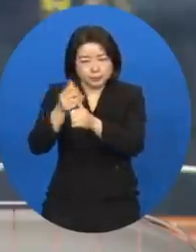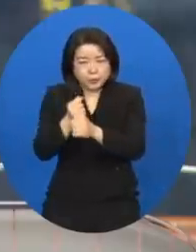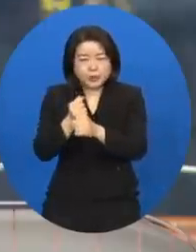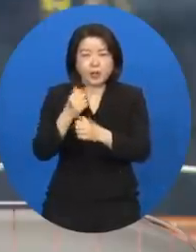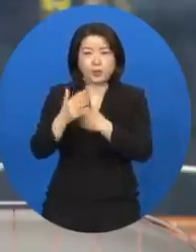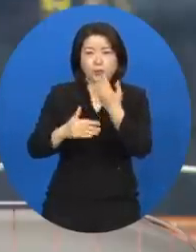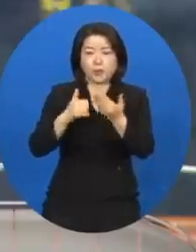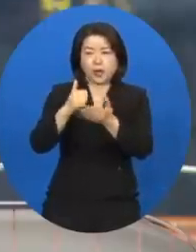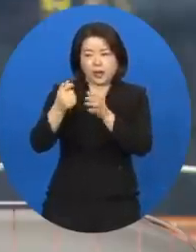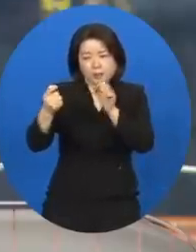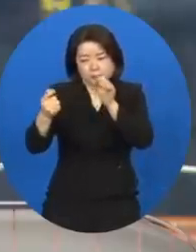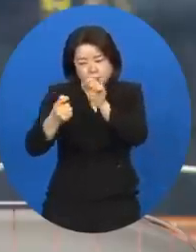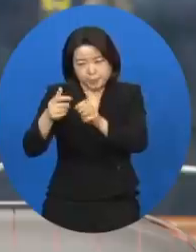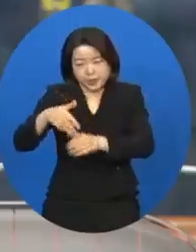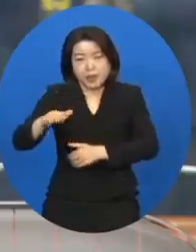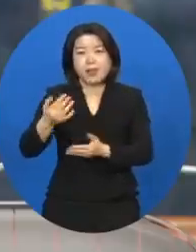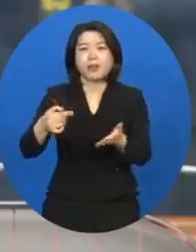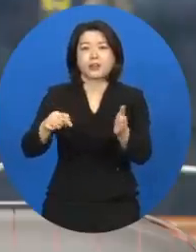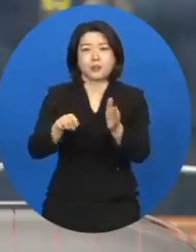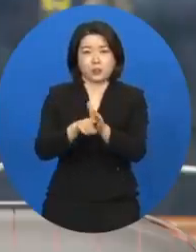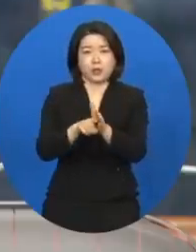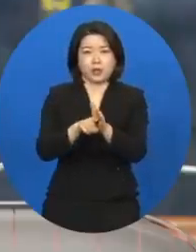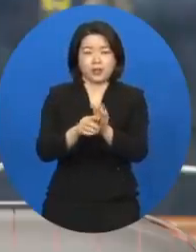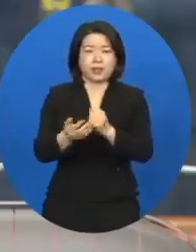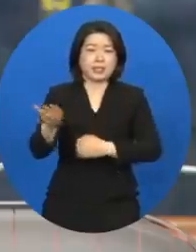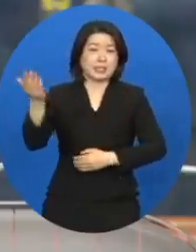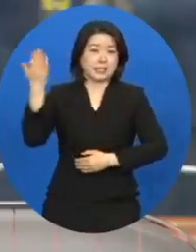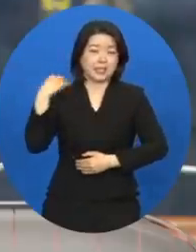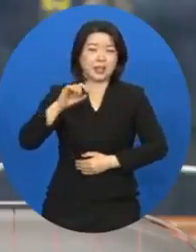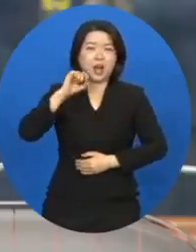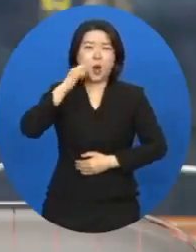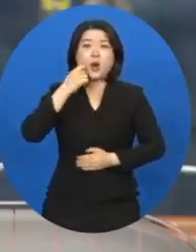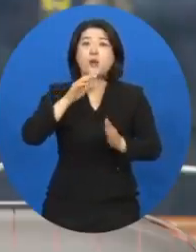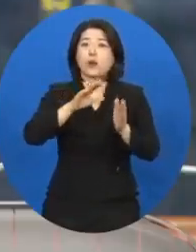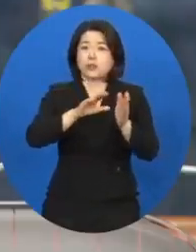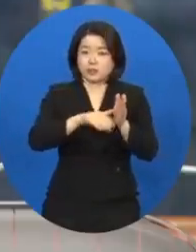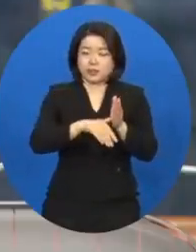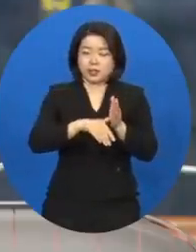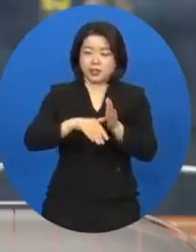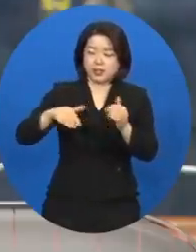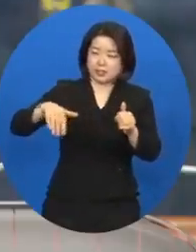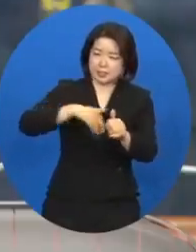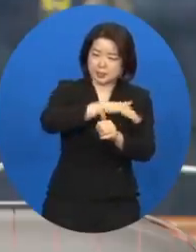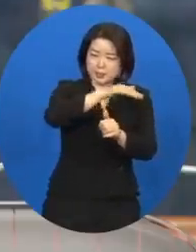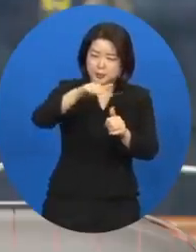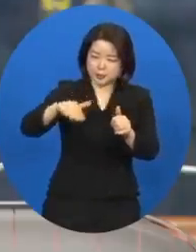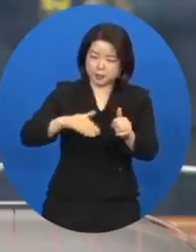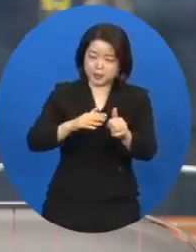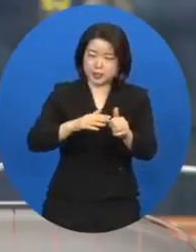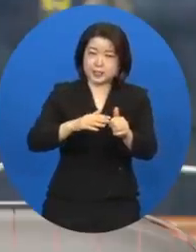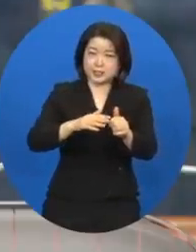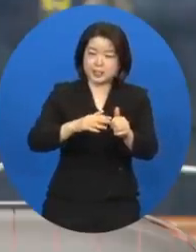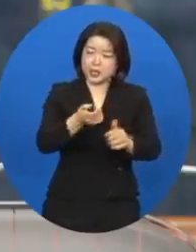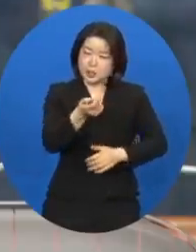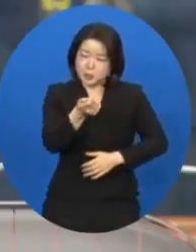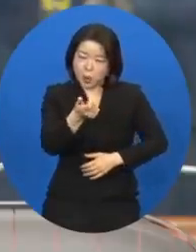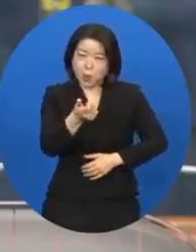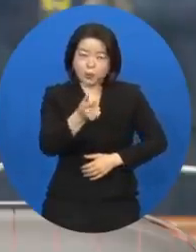하나님께 나가기 위해서 그 어려웠던 때의 그 분위기를